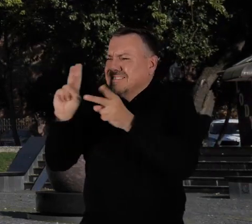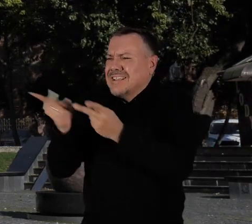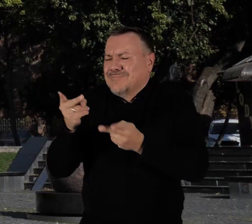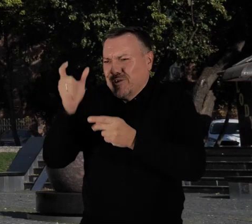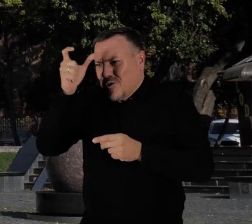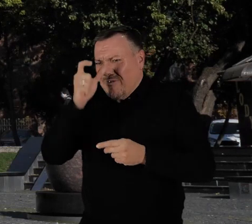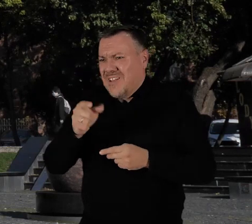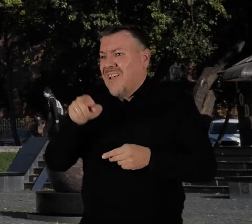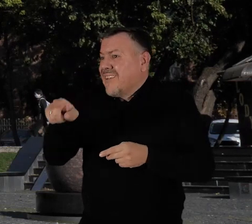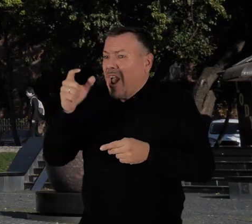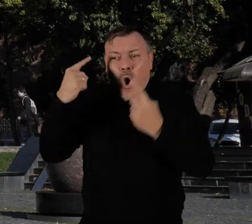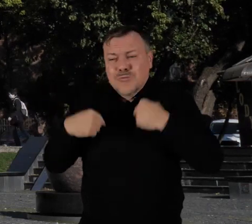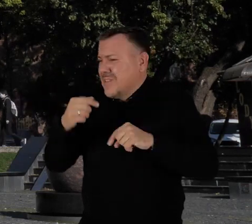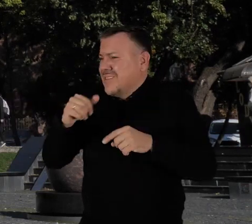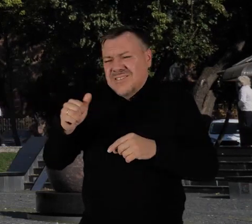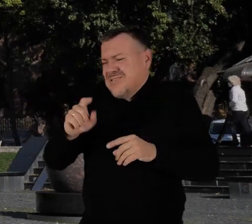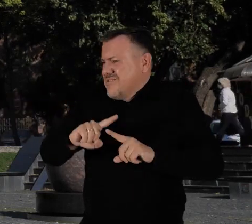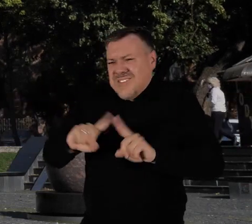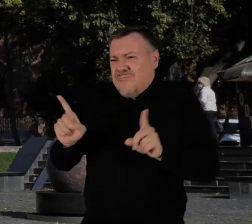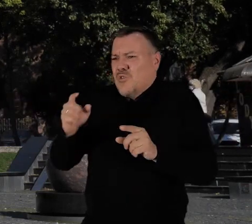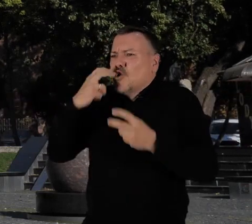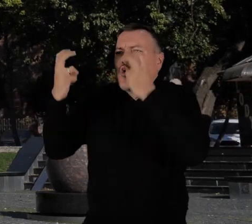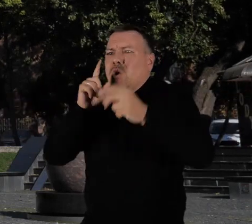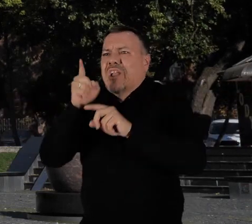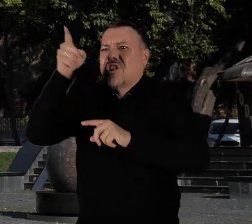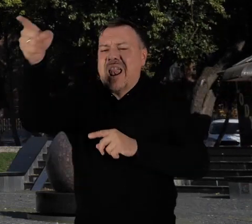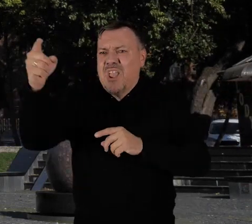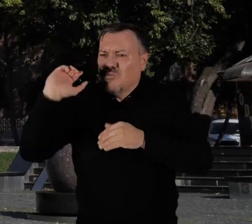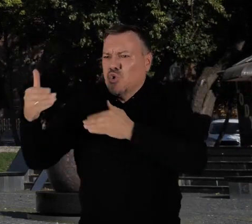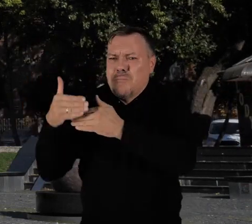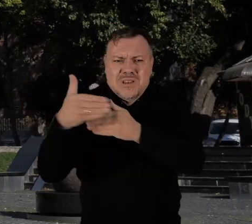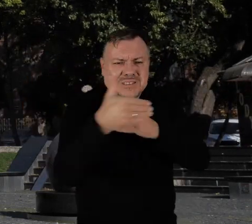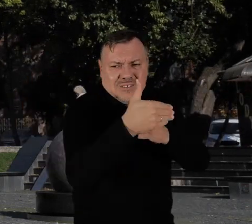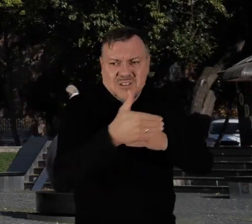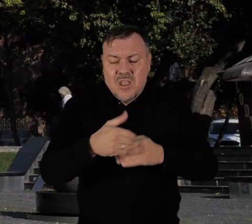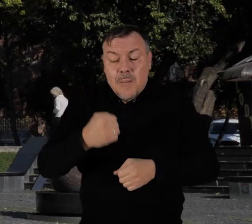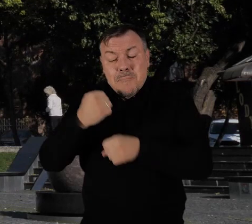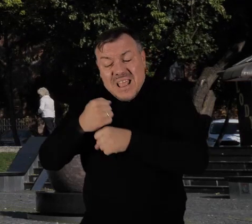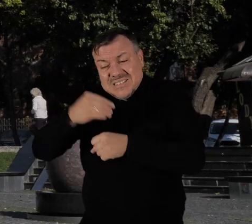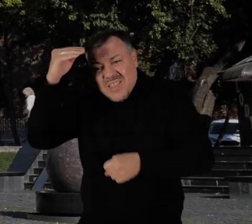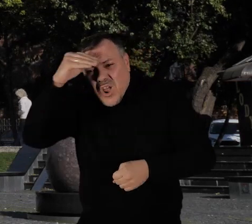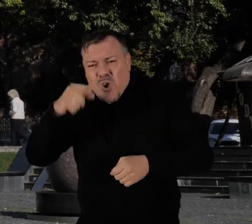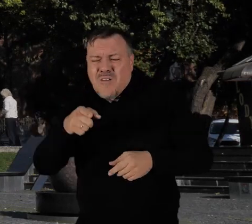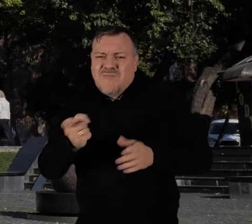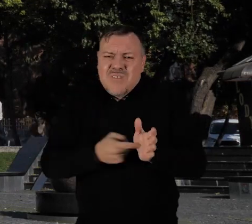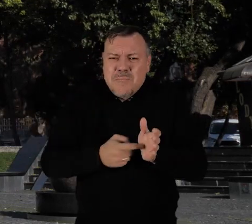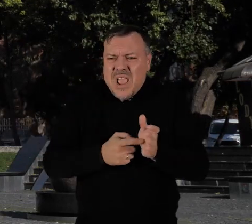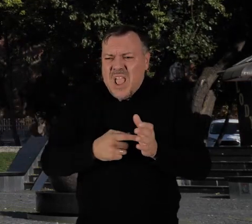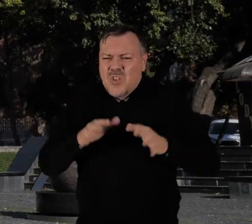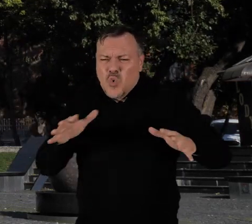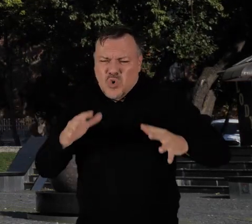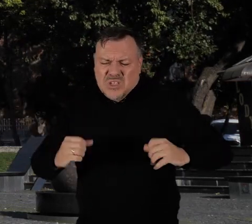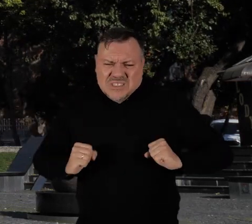Bliźnik nigdy nie należy szukać daleko. Praca naukowa wymaga zaangażowania, dużej wiedzy, licznych umiejętności,